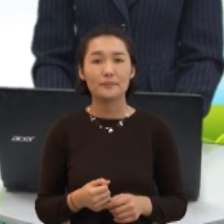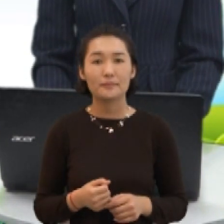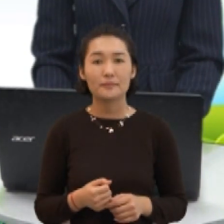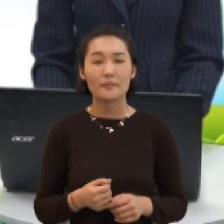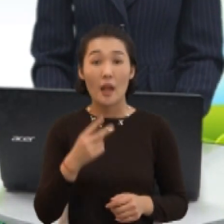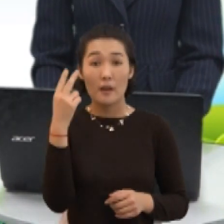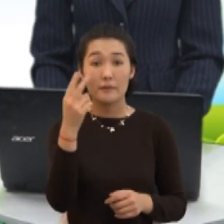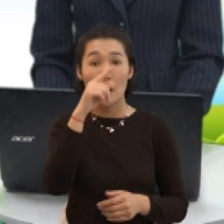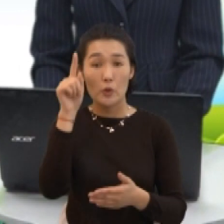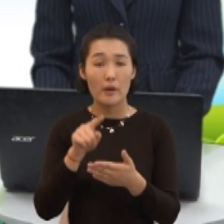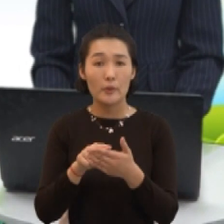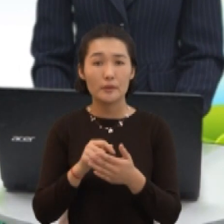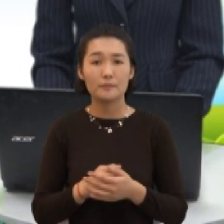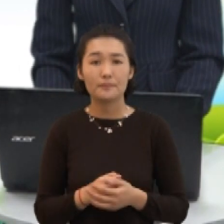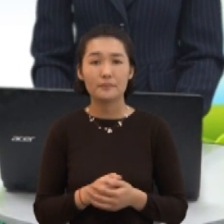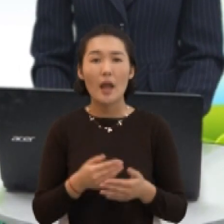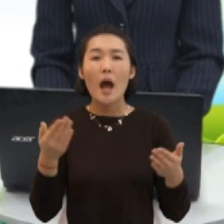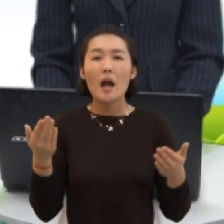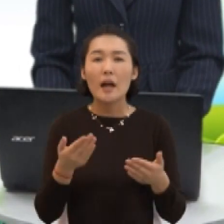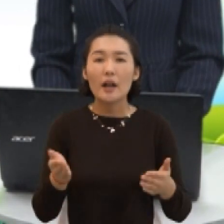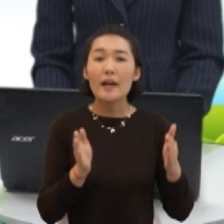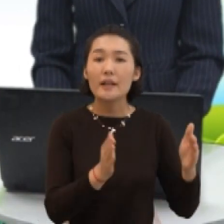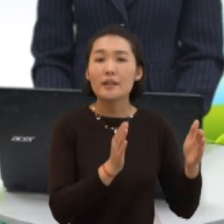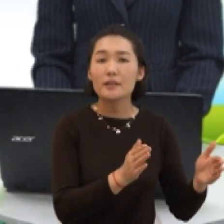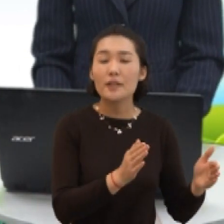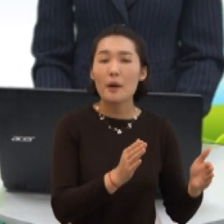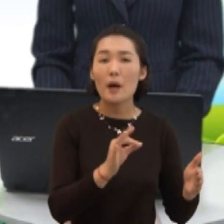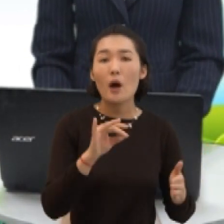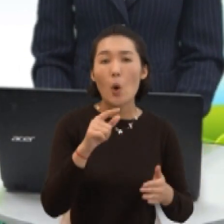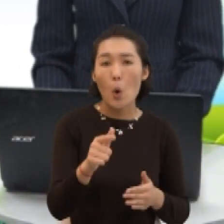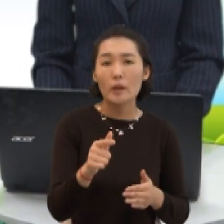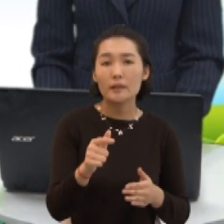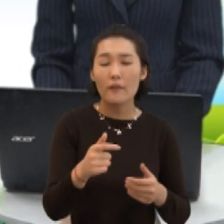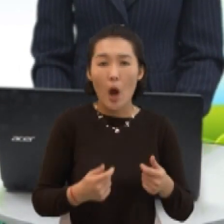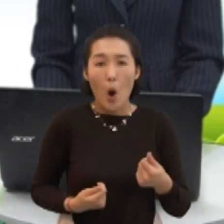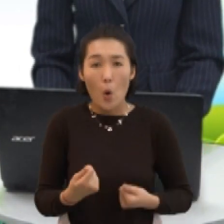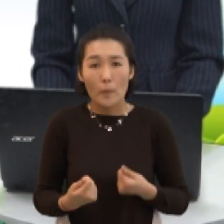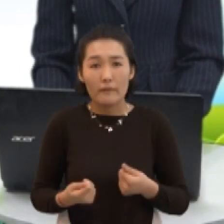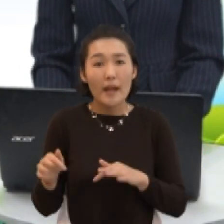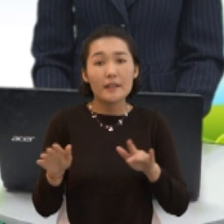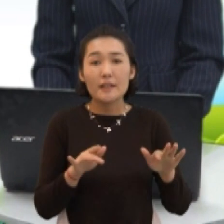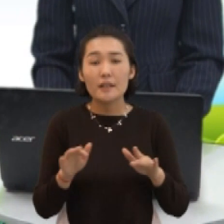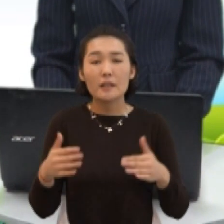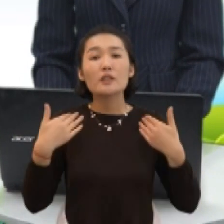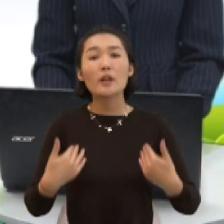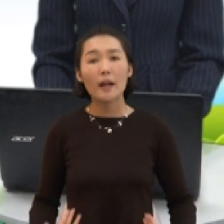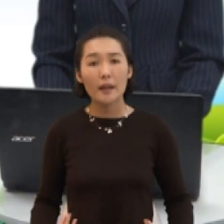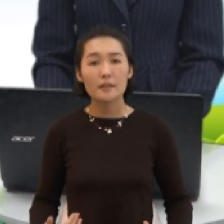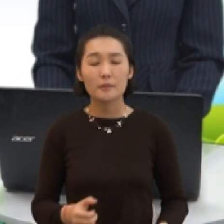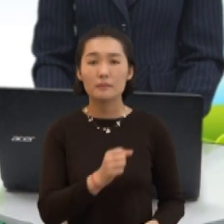Второй вопрос. Какая система органов управляет деятельностью организма?